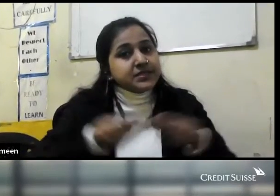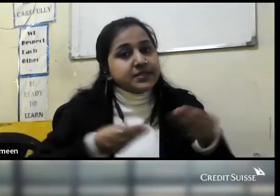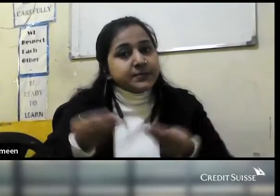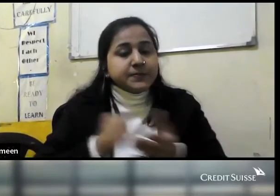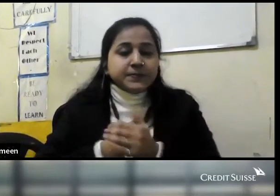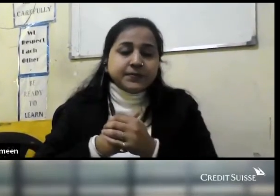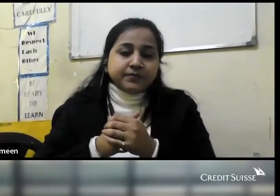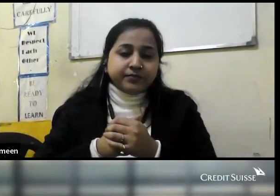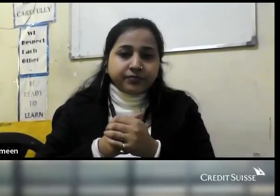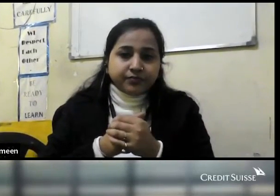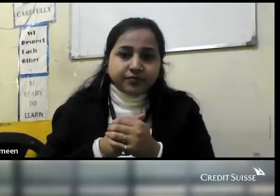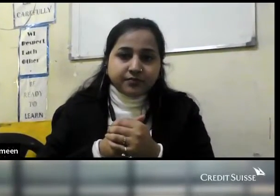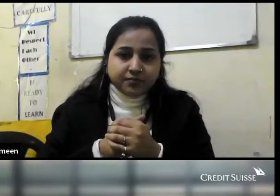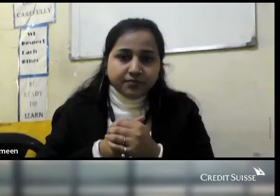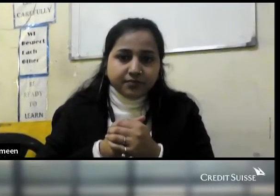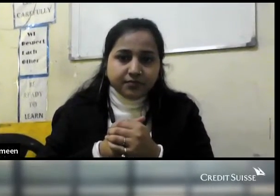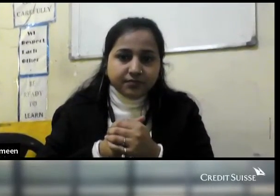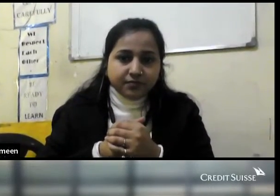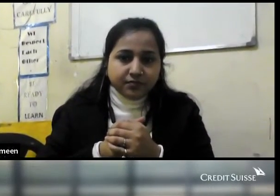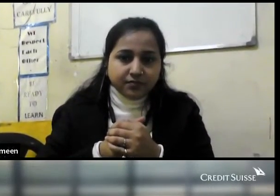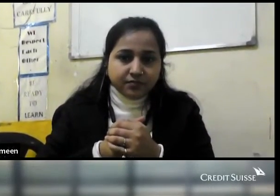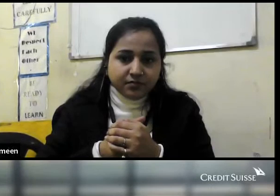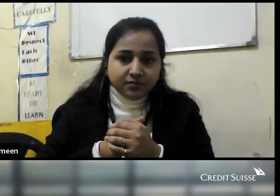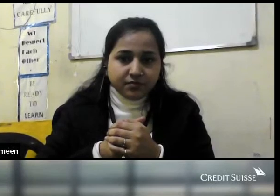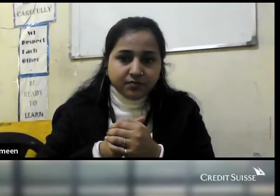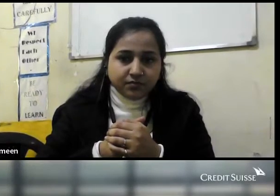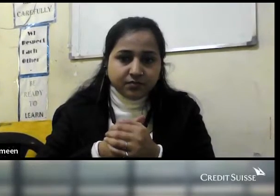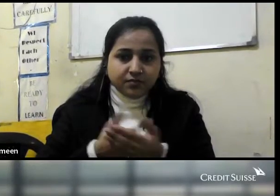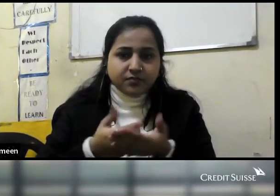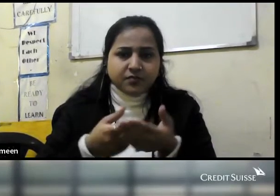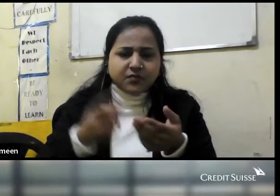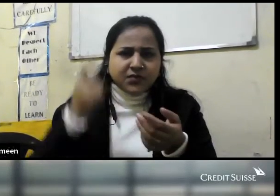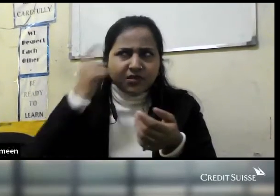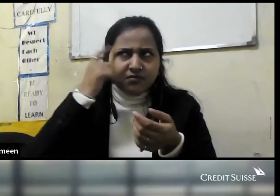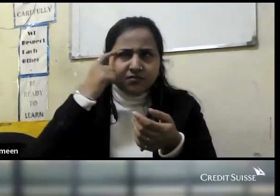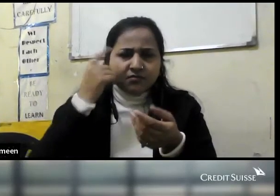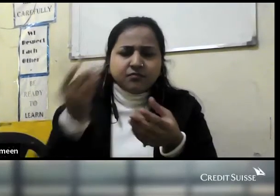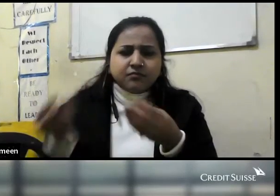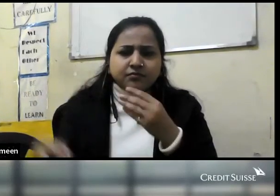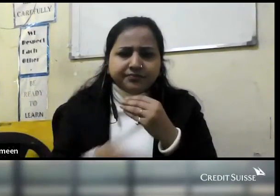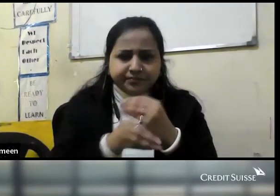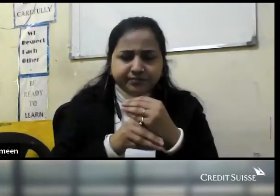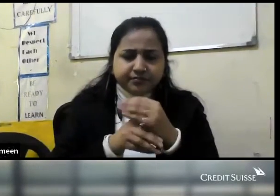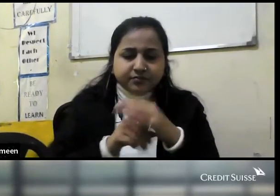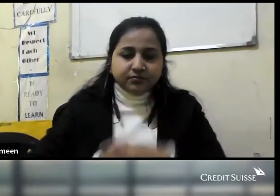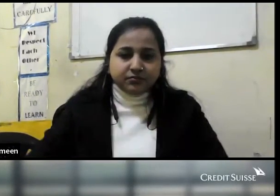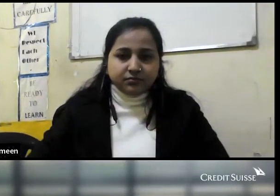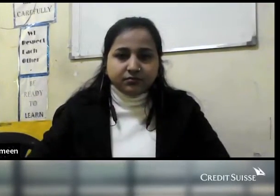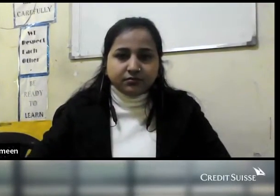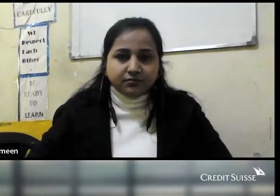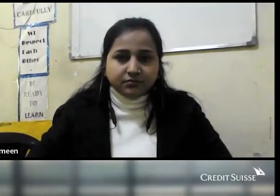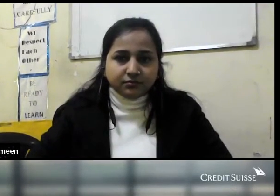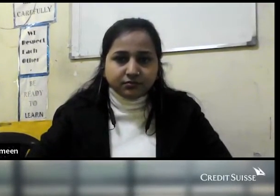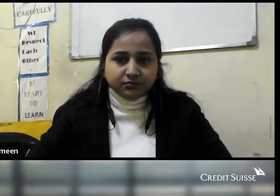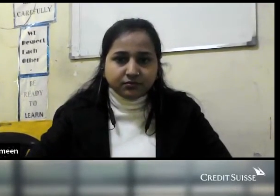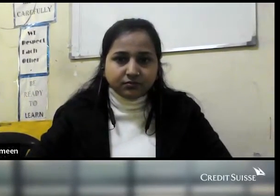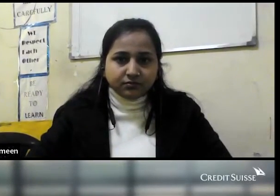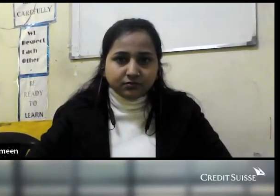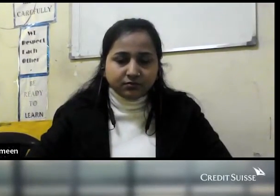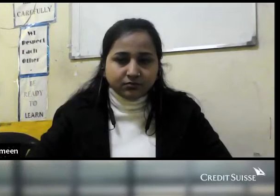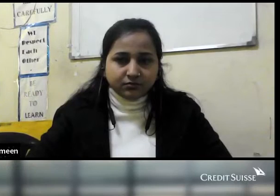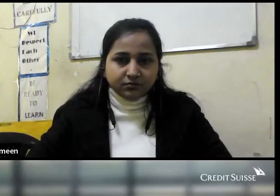होगा. अब आप यहाँ पर थे तो मैंने सोचा आपका भी थोड़ा इसमें आपकी एडवाइस ले लें. रितेश, ओवर